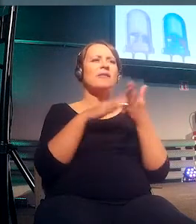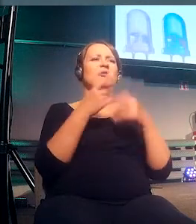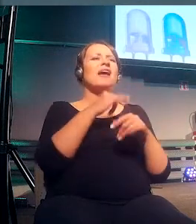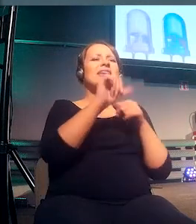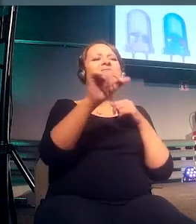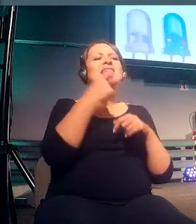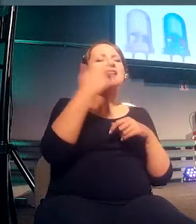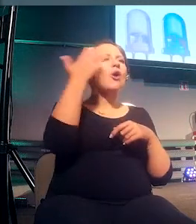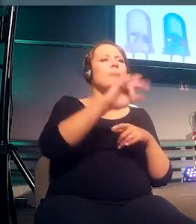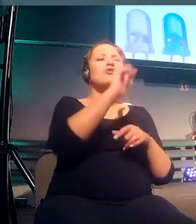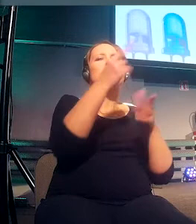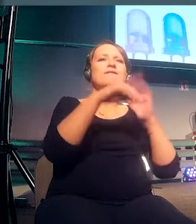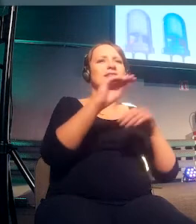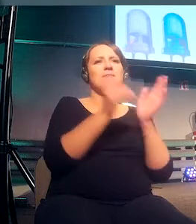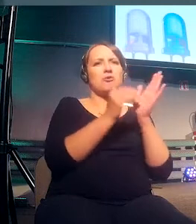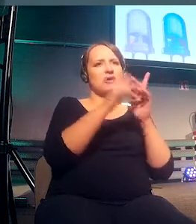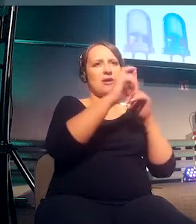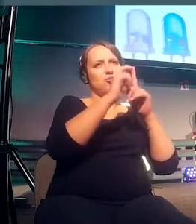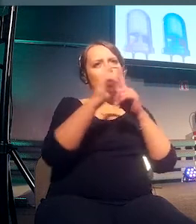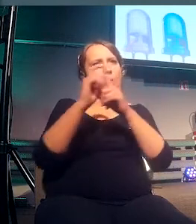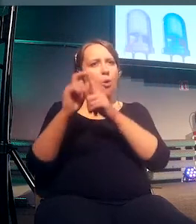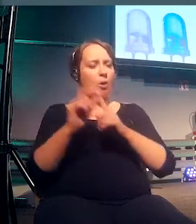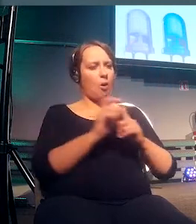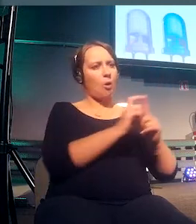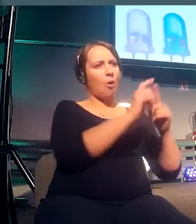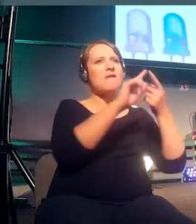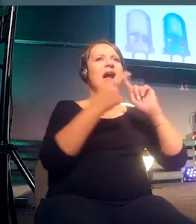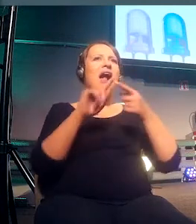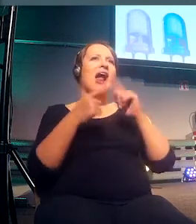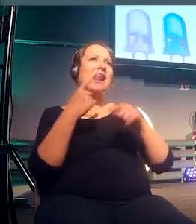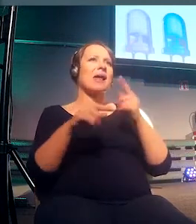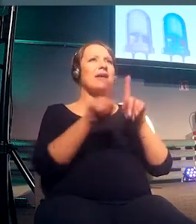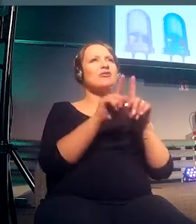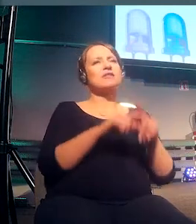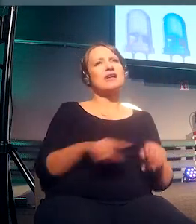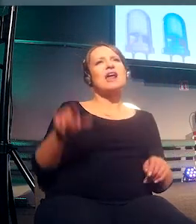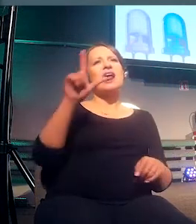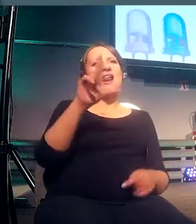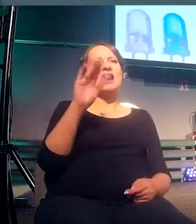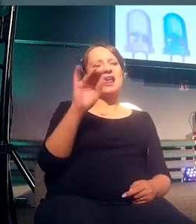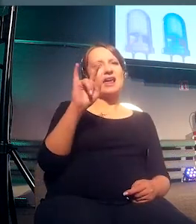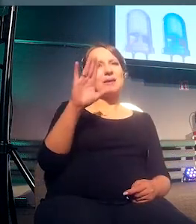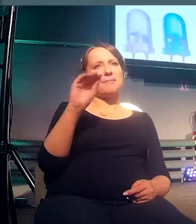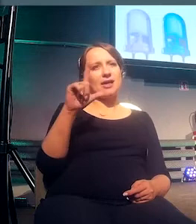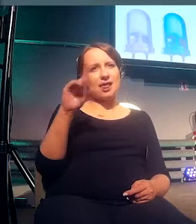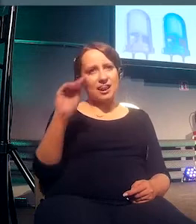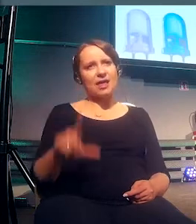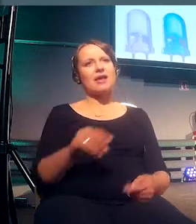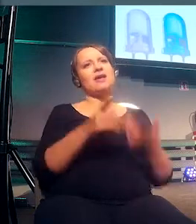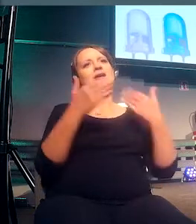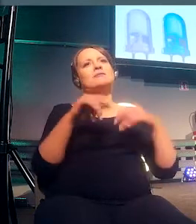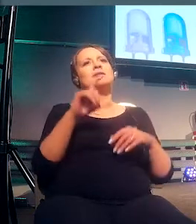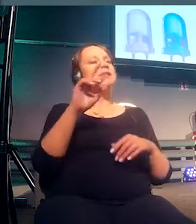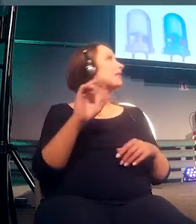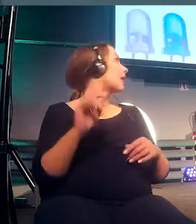na te same jakby elementy interfejsu typu labele, CTA na batonach i tak dalej. A